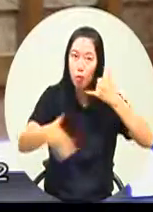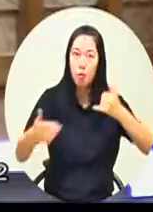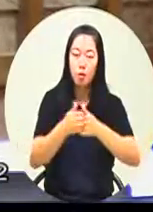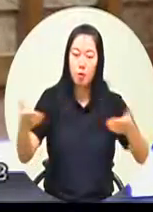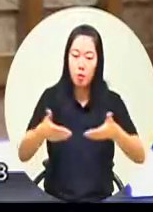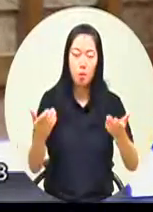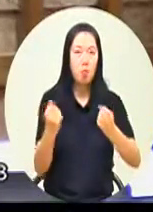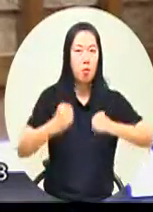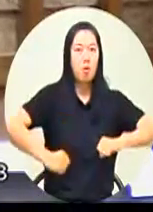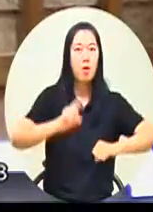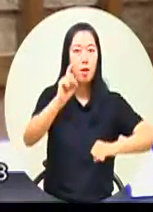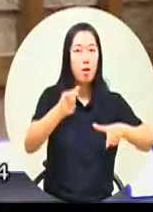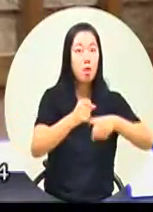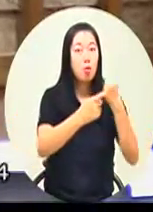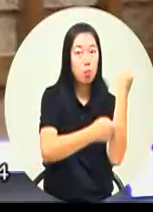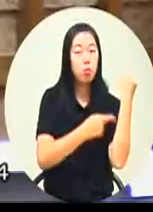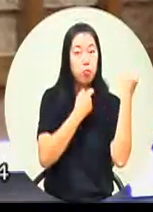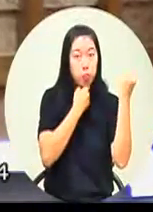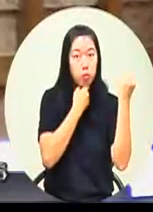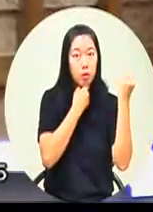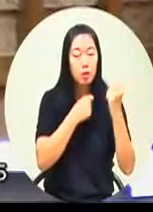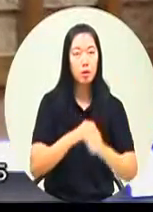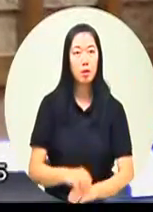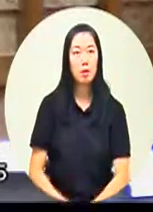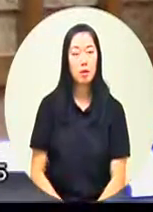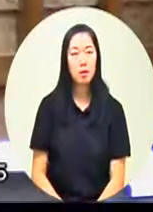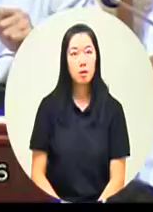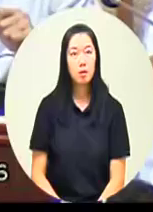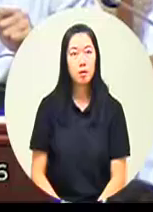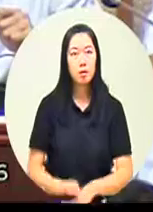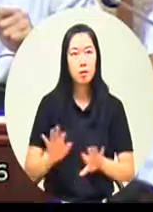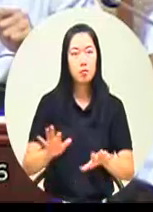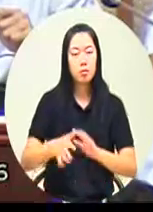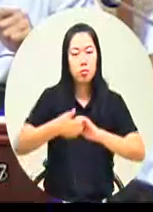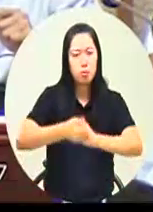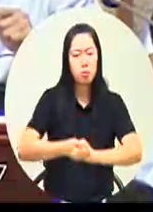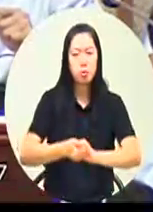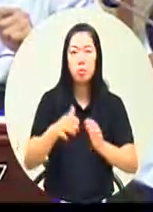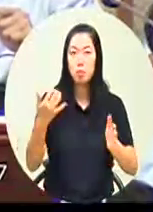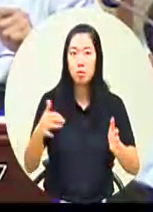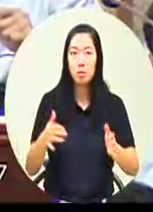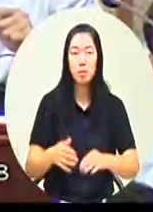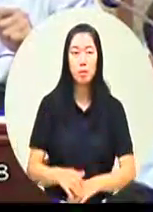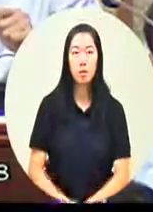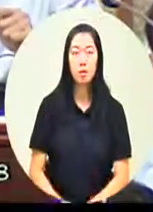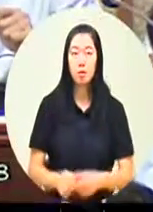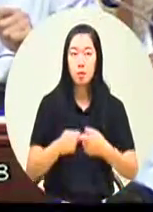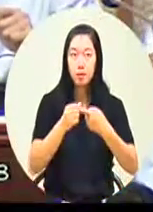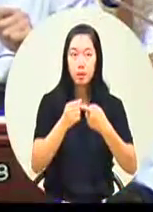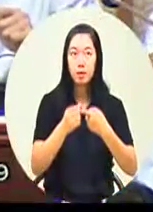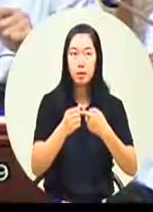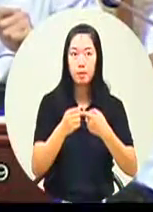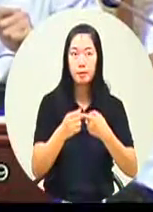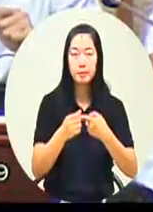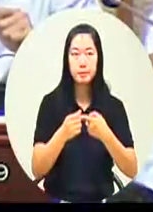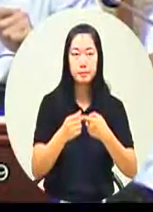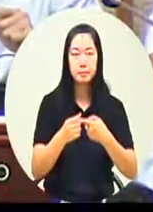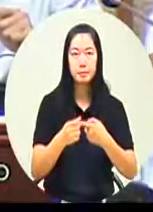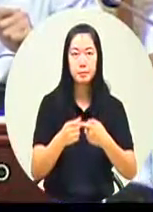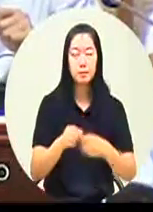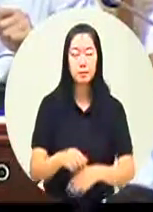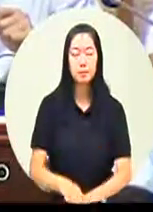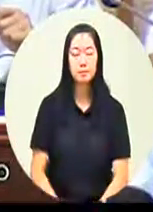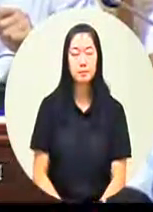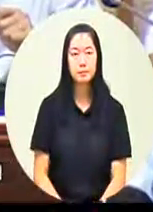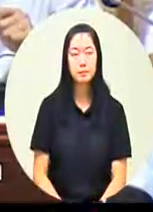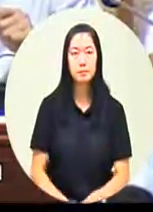目前的新建形式都还没确定、啊、那 第一个就是我们必须去让他的， 是就是我